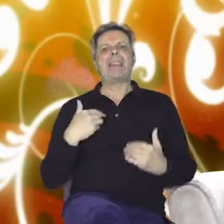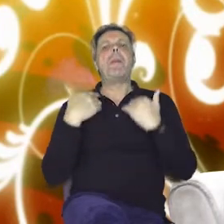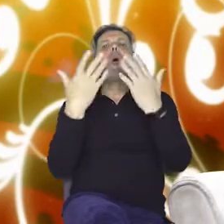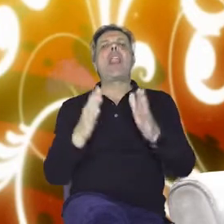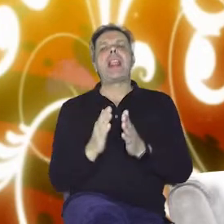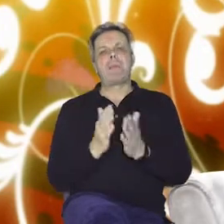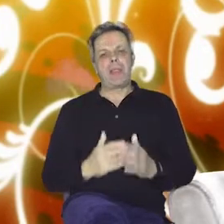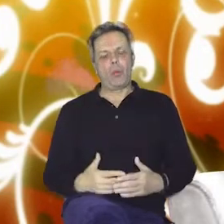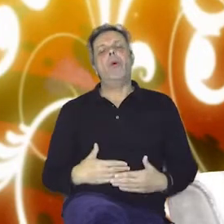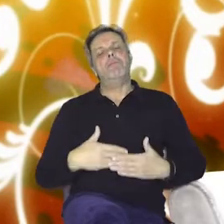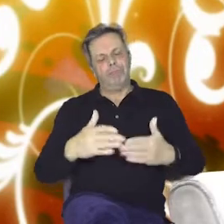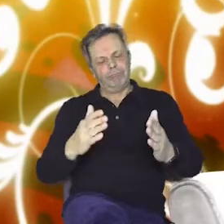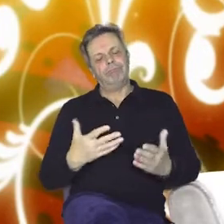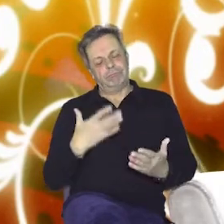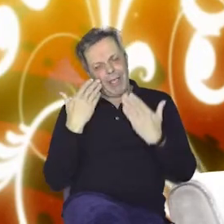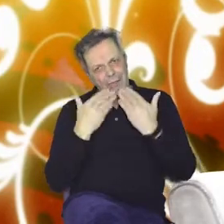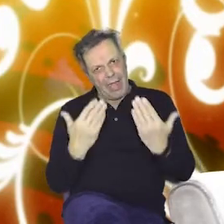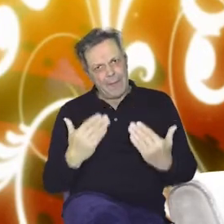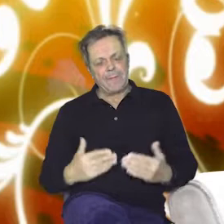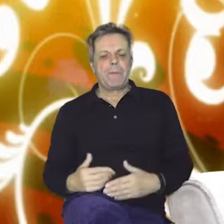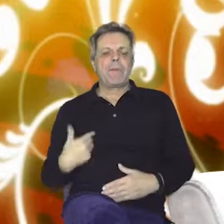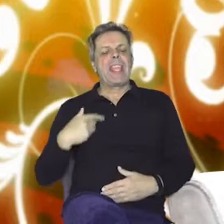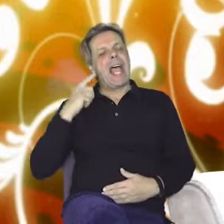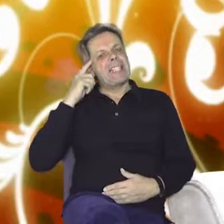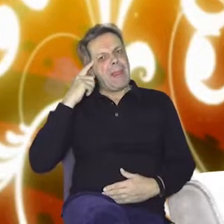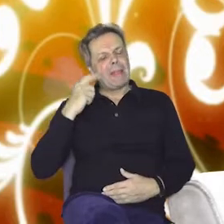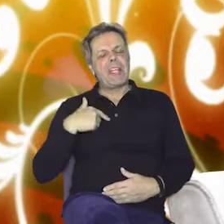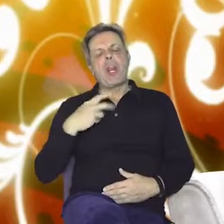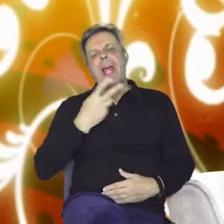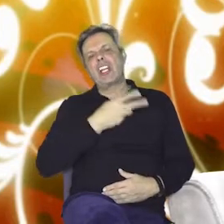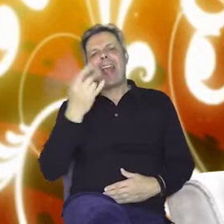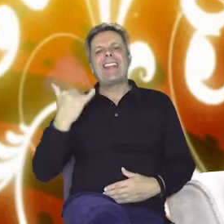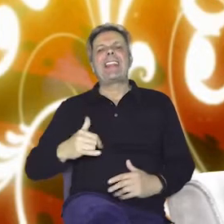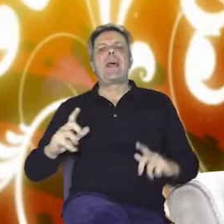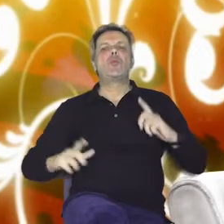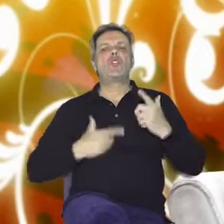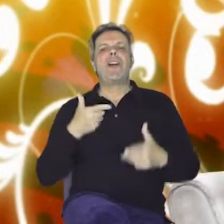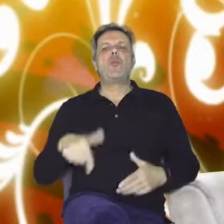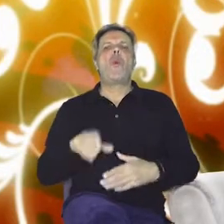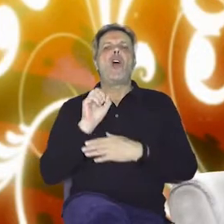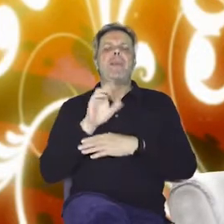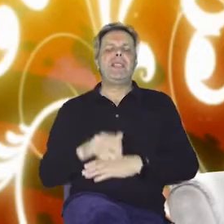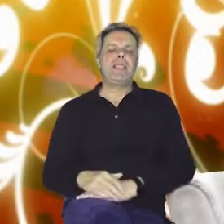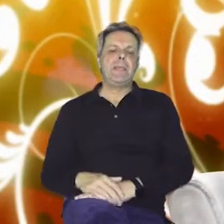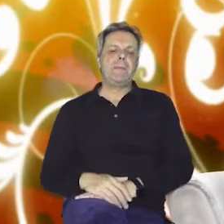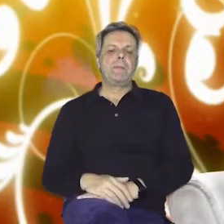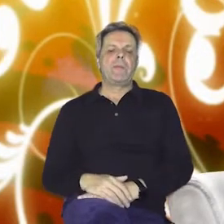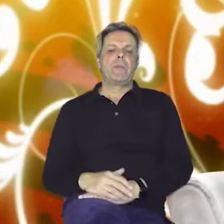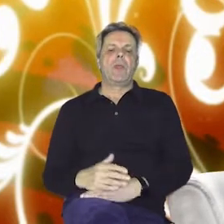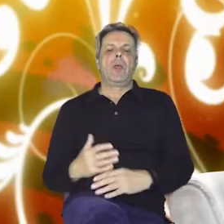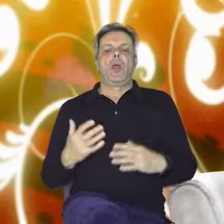čast, da. Ali nadam se da će naši gledatelji danas uživati u ovoj emisiji koju ću ja